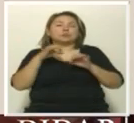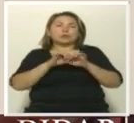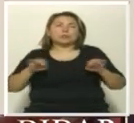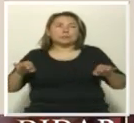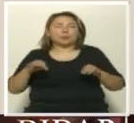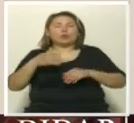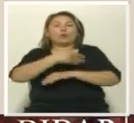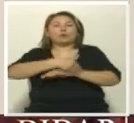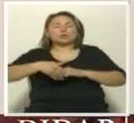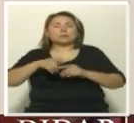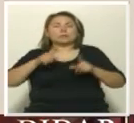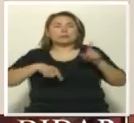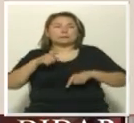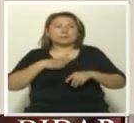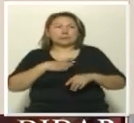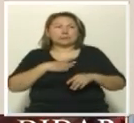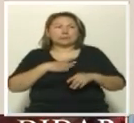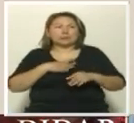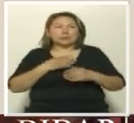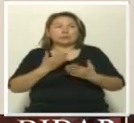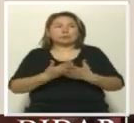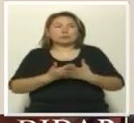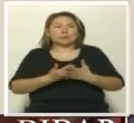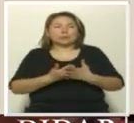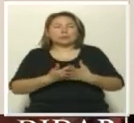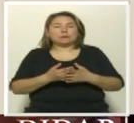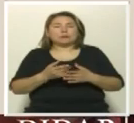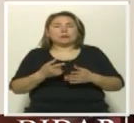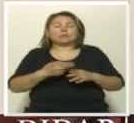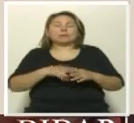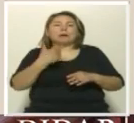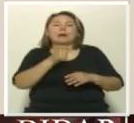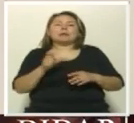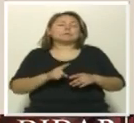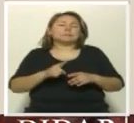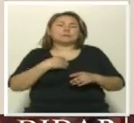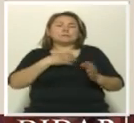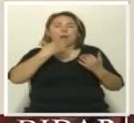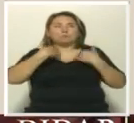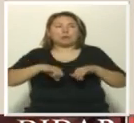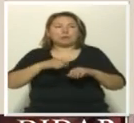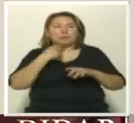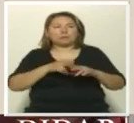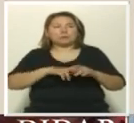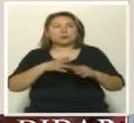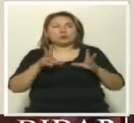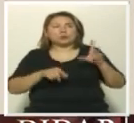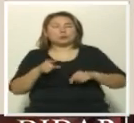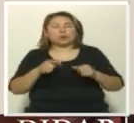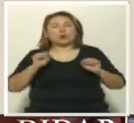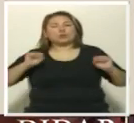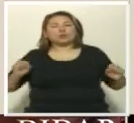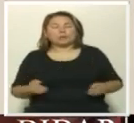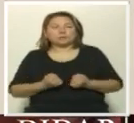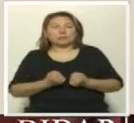Қалған көшелерді әр өзіміз тұрба шығарып, сол жылы тартып алғанбыз сол газды. Сол линиям сол күйінде тұр. Қазір бізде мына күн салқын